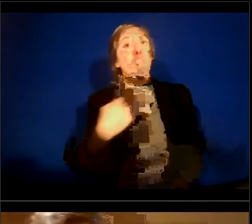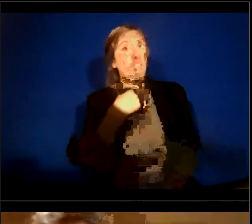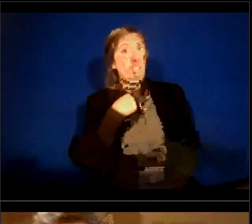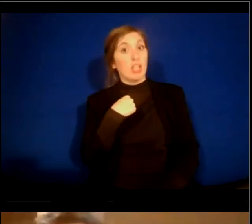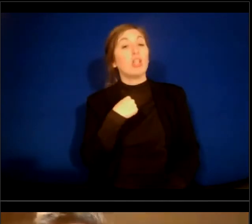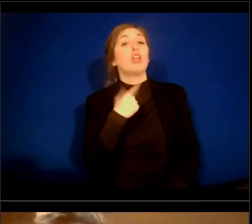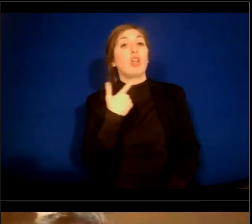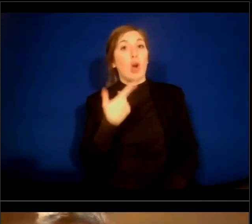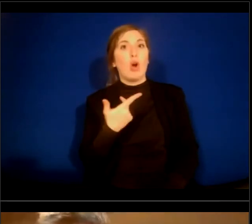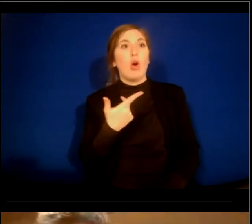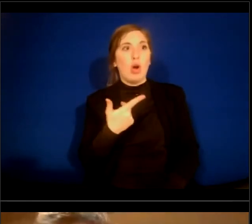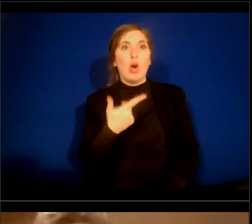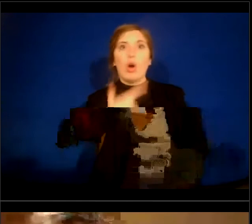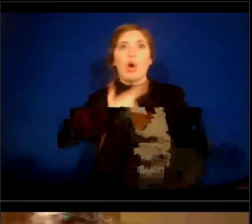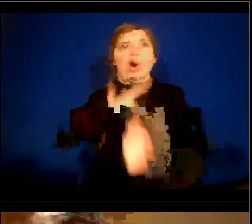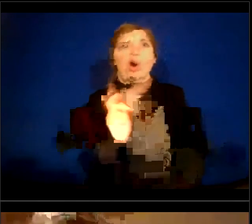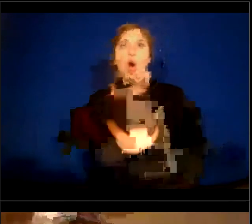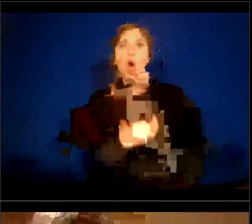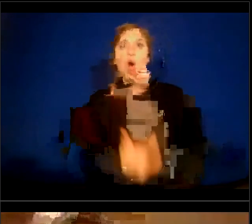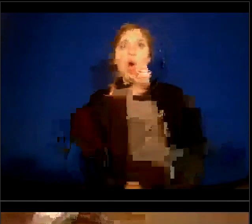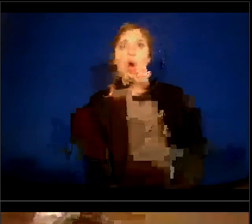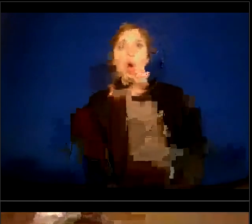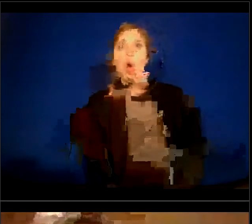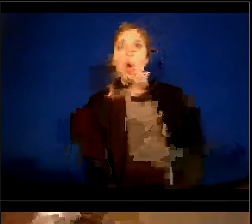Sanno già dove andare, insomma.